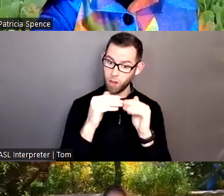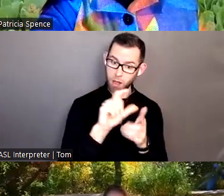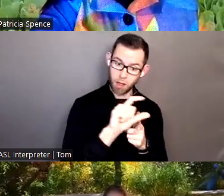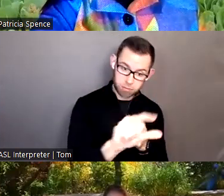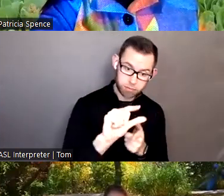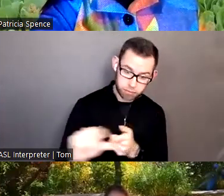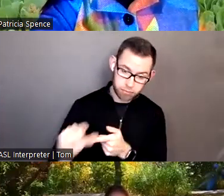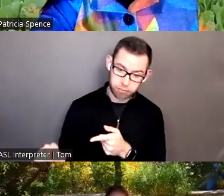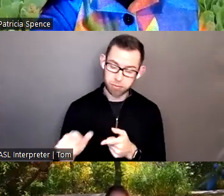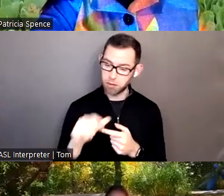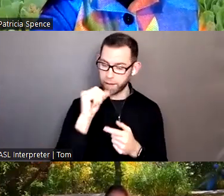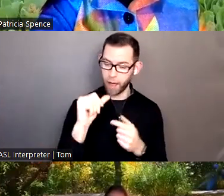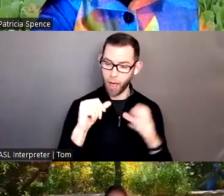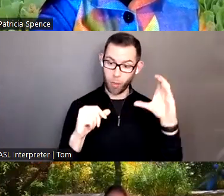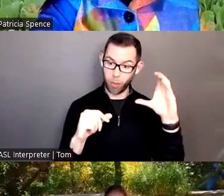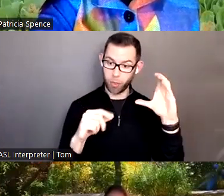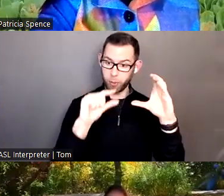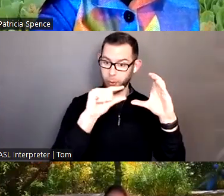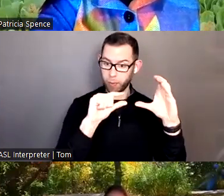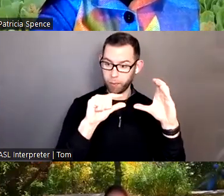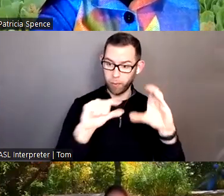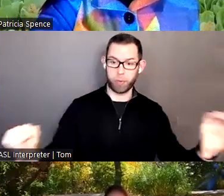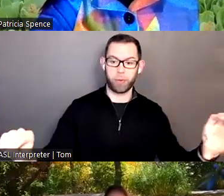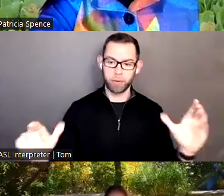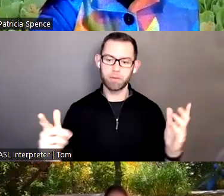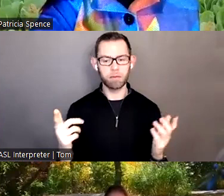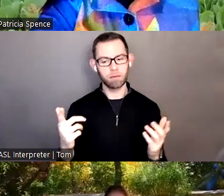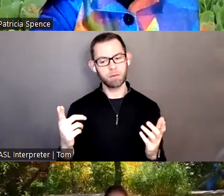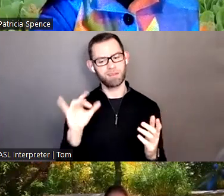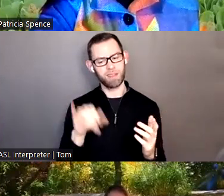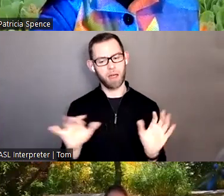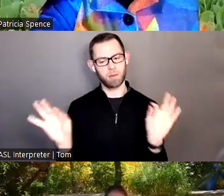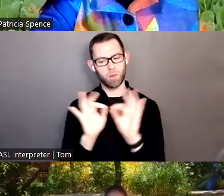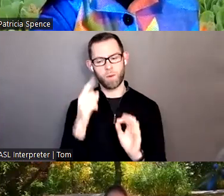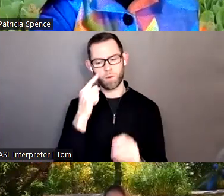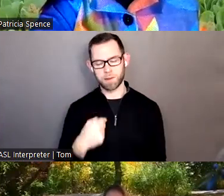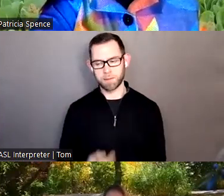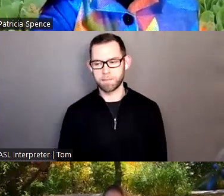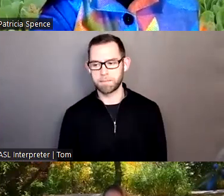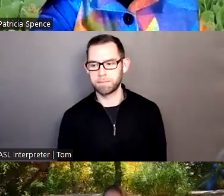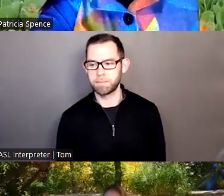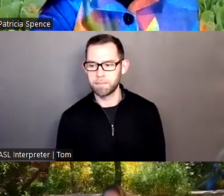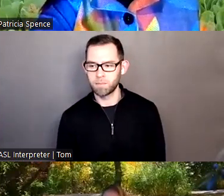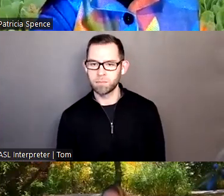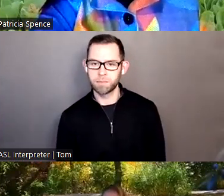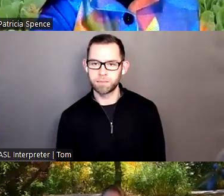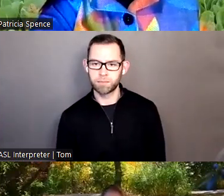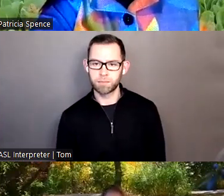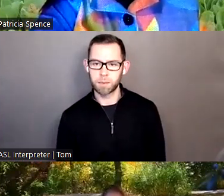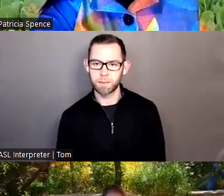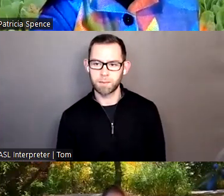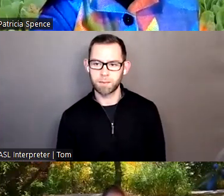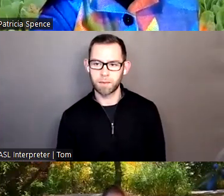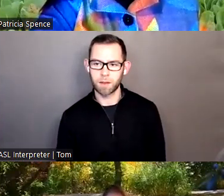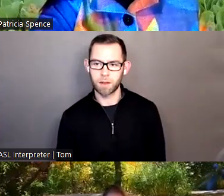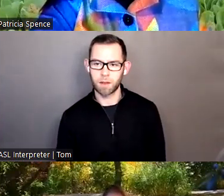qui ramasse, qui peut aller en droit, nécessaire ou bien endroit qui gagne besoin. C'est vraiment